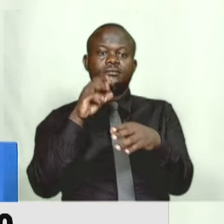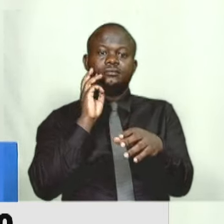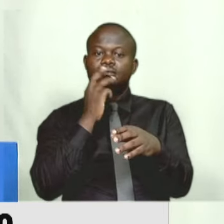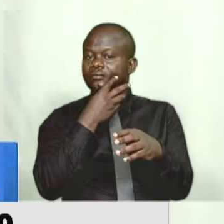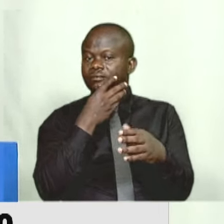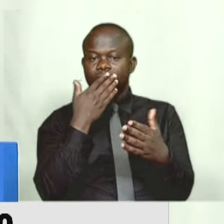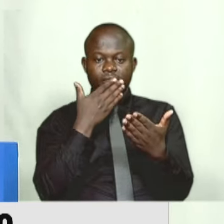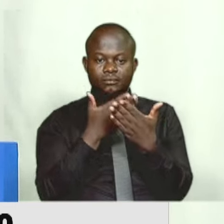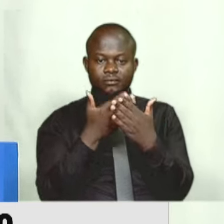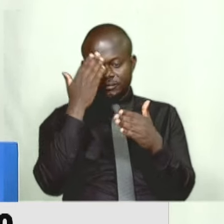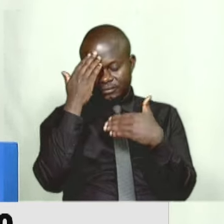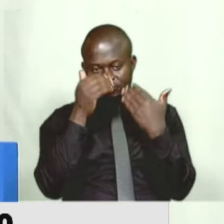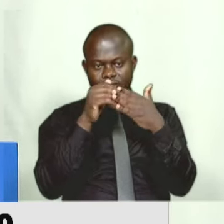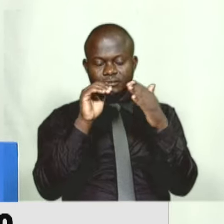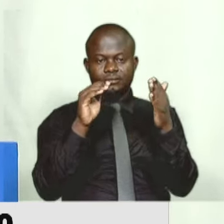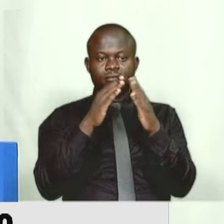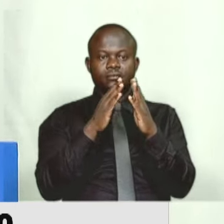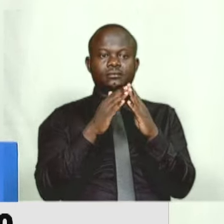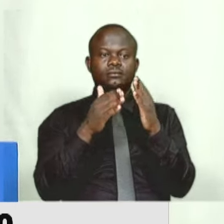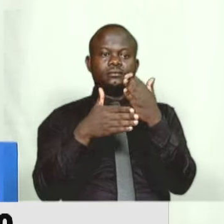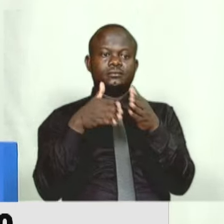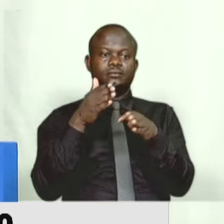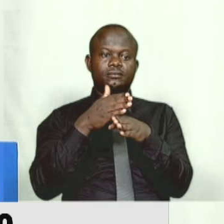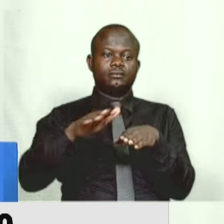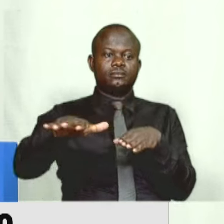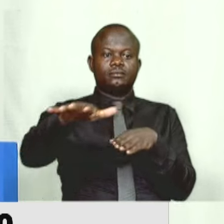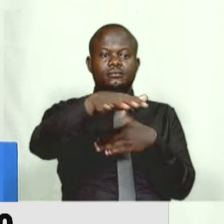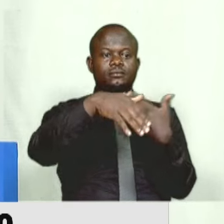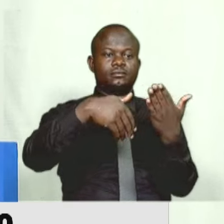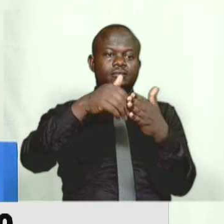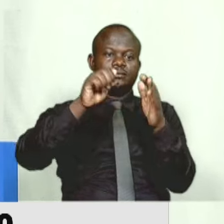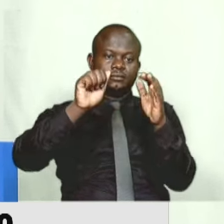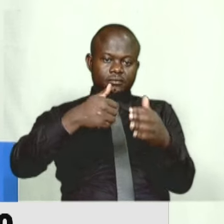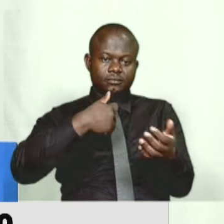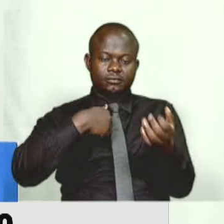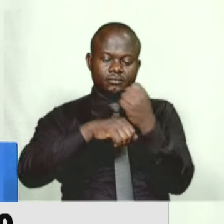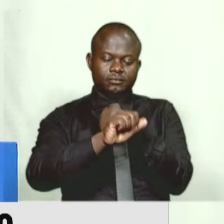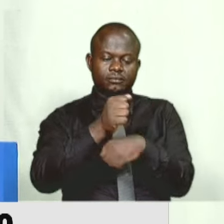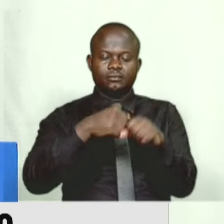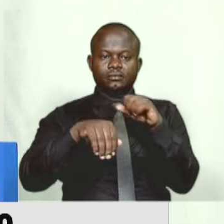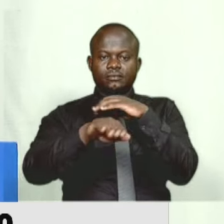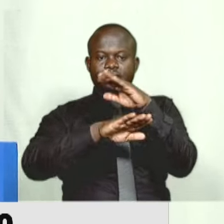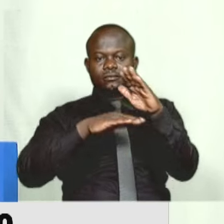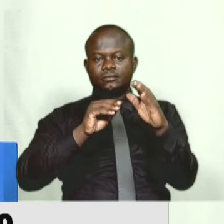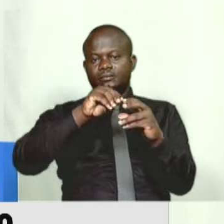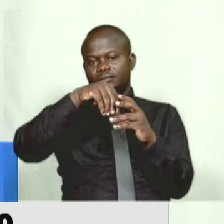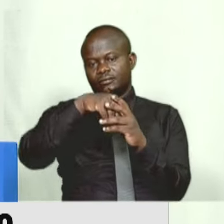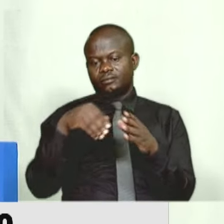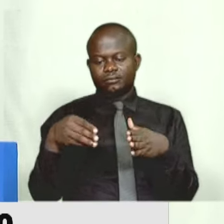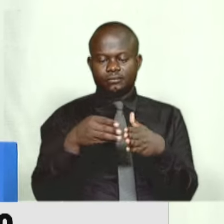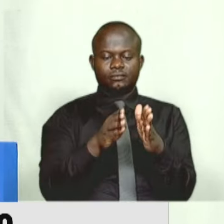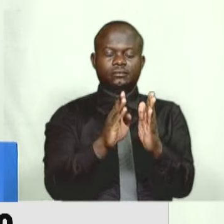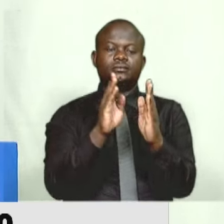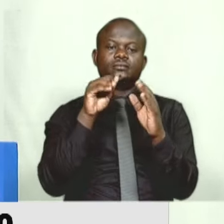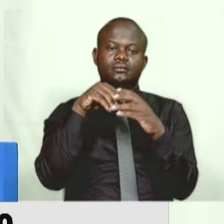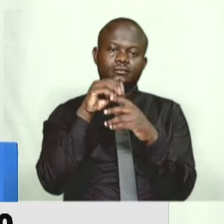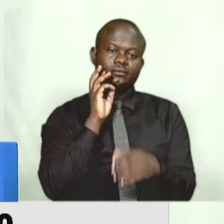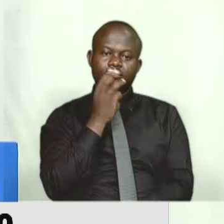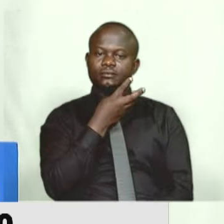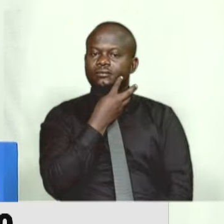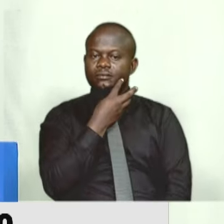amazi kugira ngo uwo mujyi ugiye kuhubakwa uzabashe kuba ufite bya bikorwa remezo birimo umuhanda, birimo